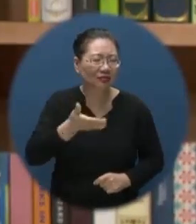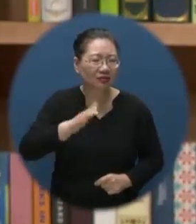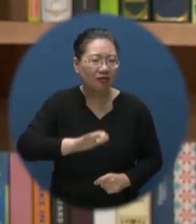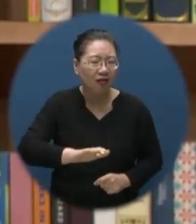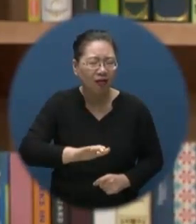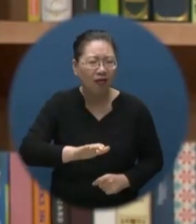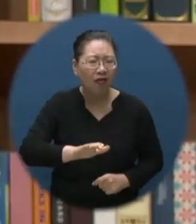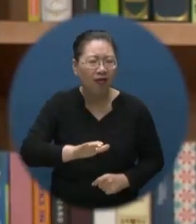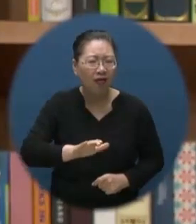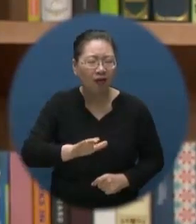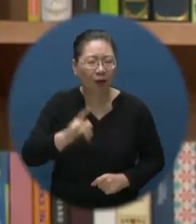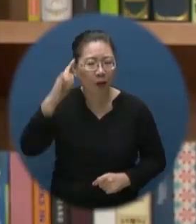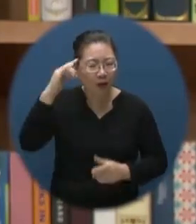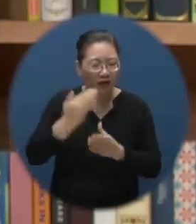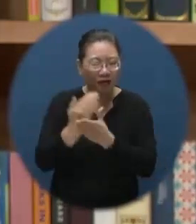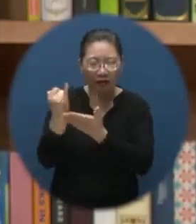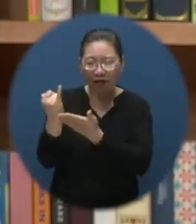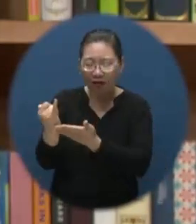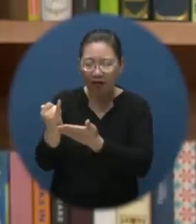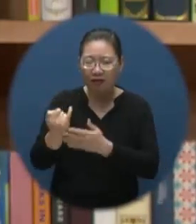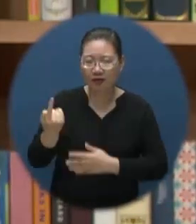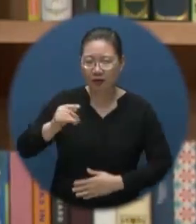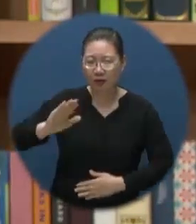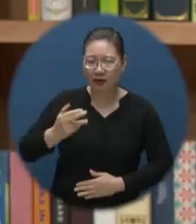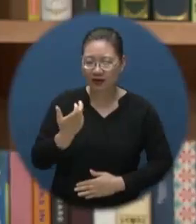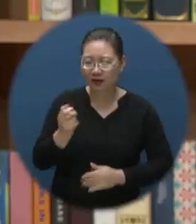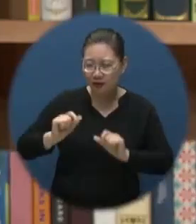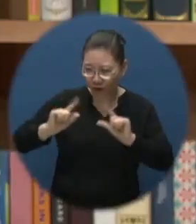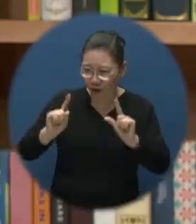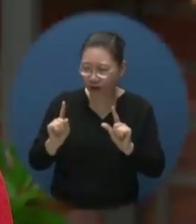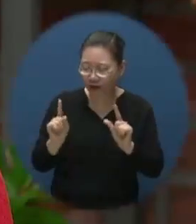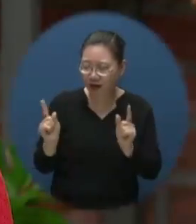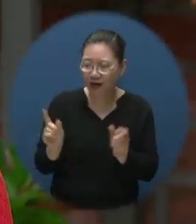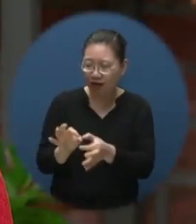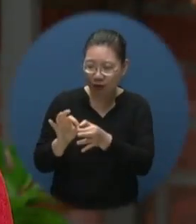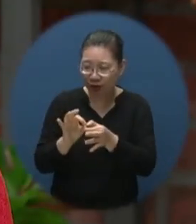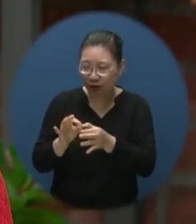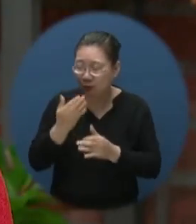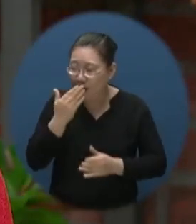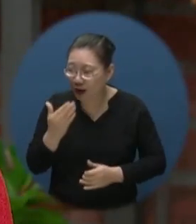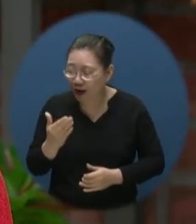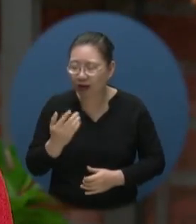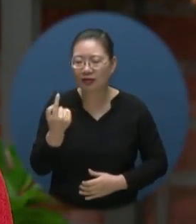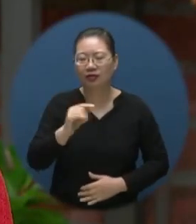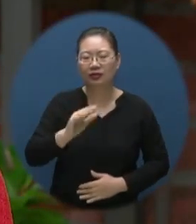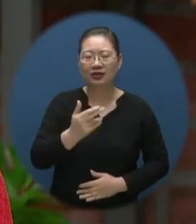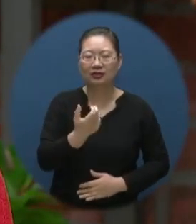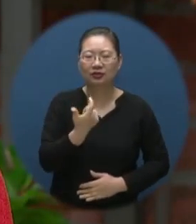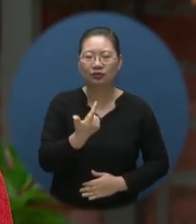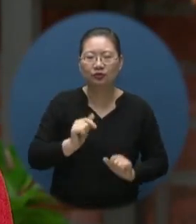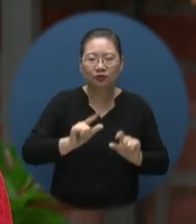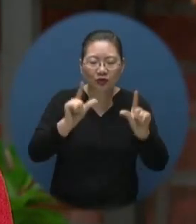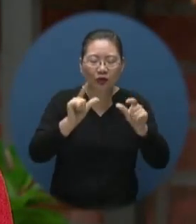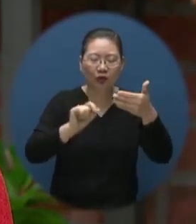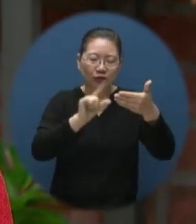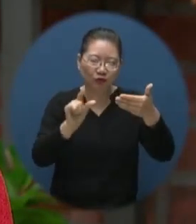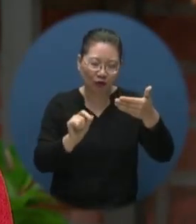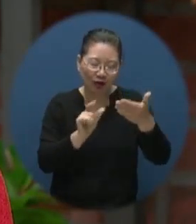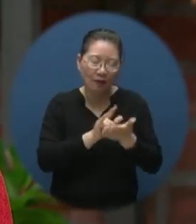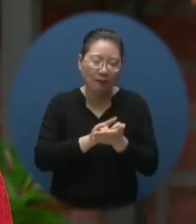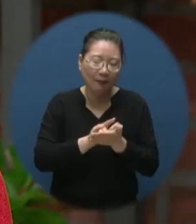예. 우리 박사님은 1970년대에 인연을 맺으셨다고요? 예, 1976년 9월에 갔는데요.